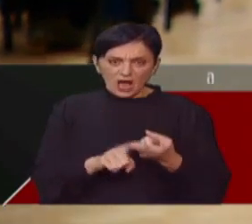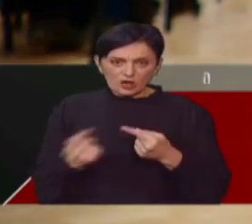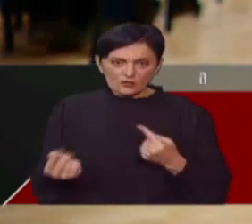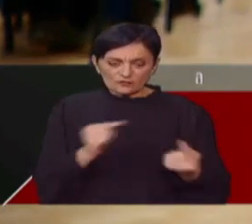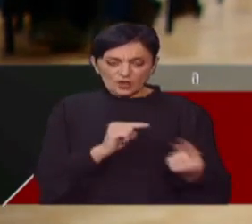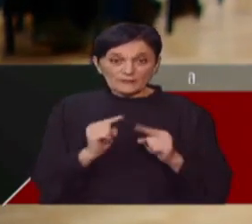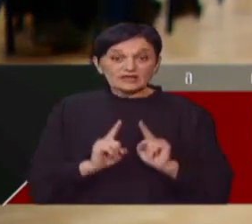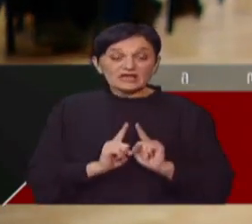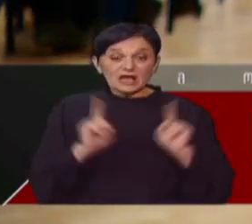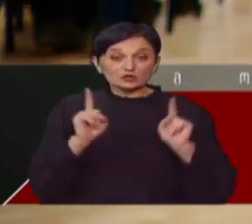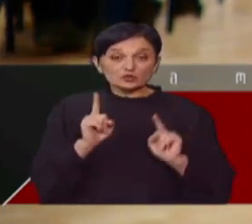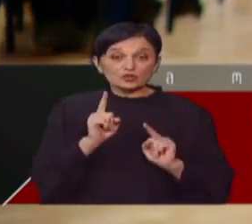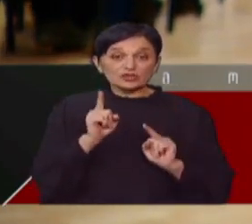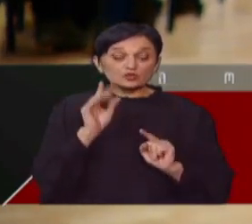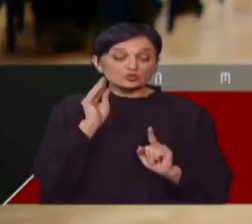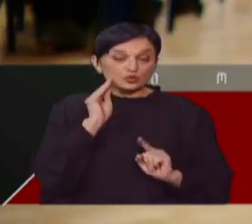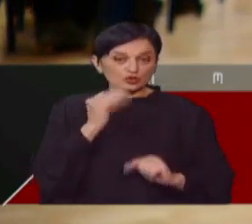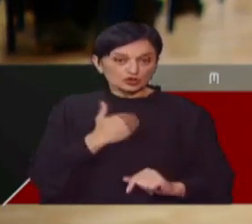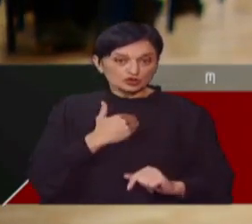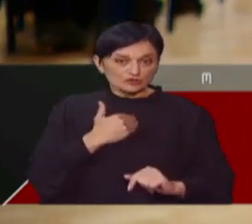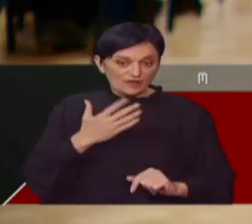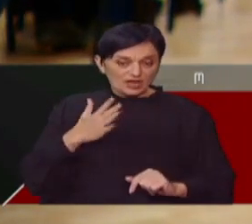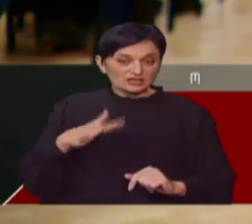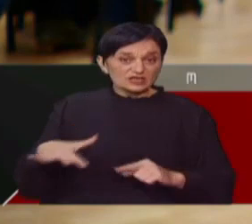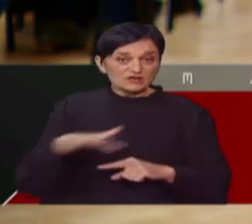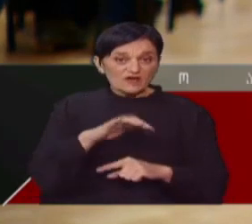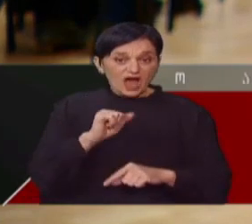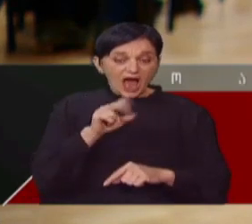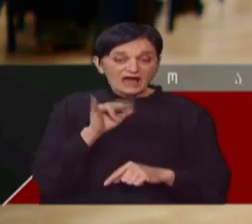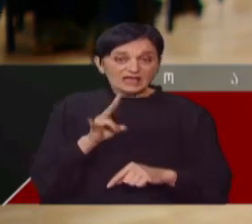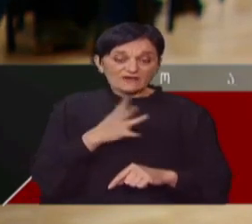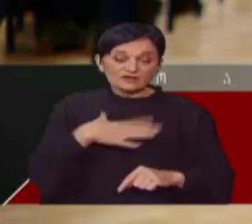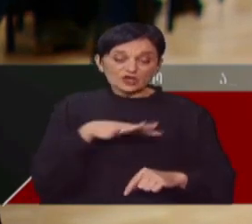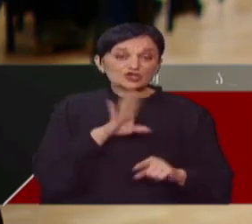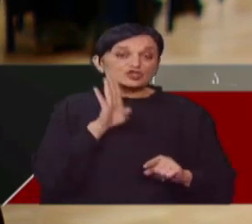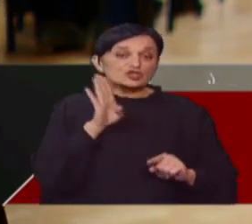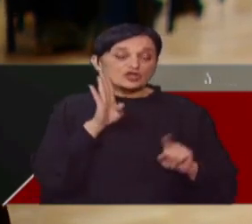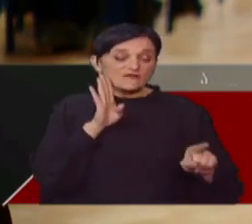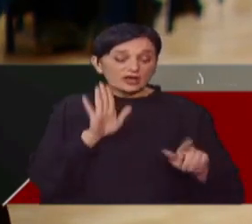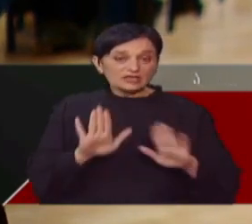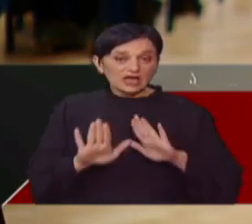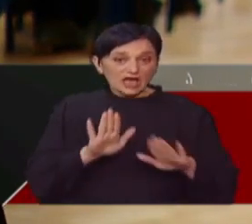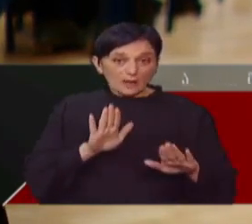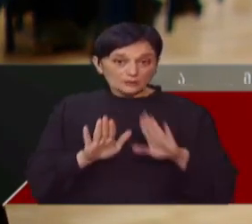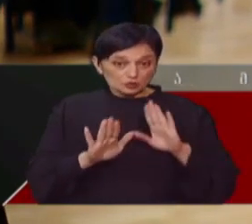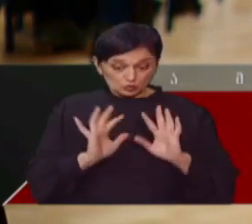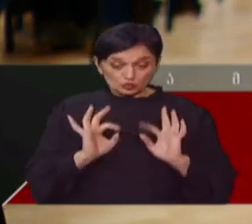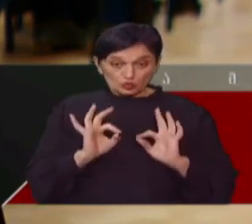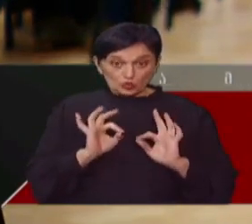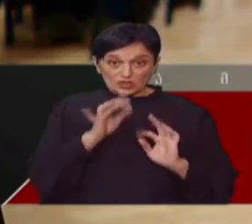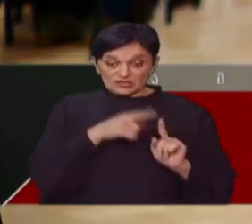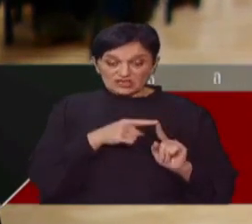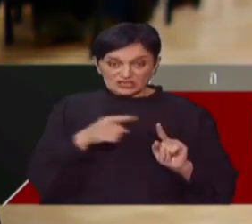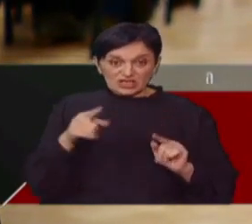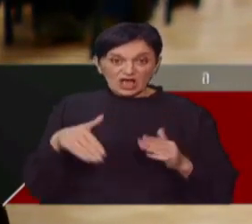ერთმანეთთან, განსაკუთრებით კი იმ წლებში, როდესაც ჩვენს ქვეყანას ალიევი, საქართველოს კი ედუარდ შევარდნაძე ხელმძღვანელობდა. სწორედ ამ წლებში